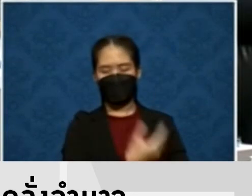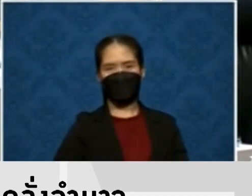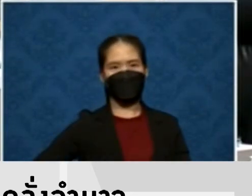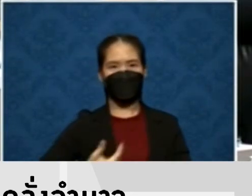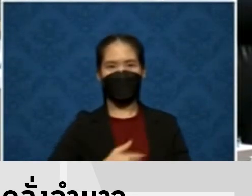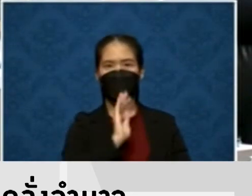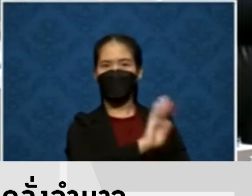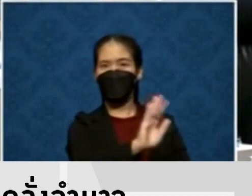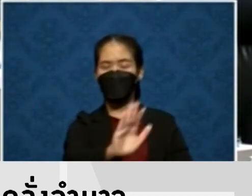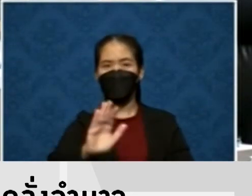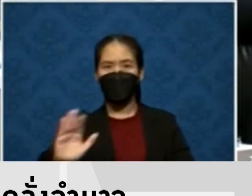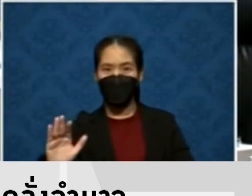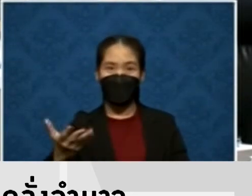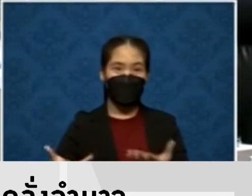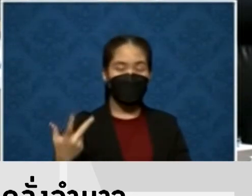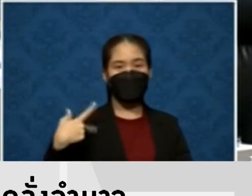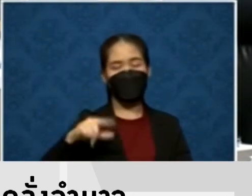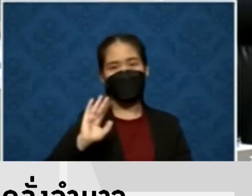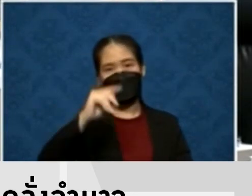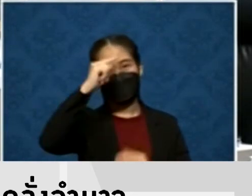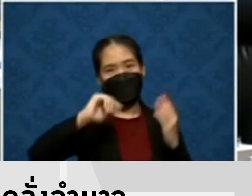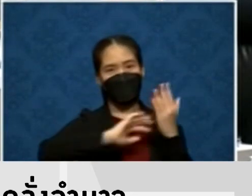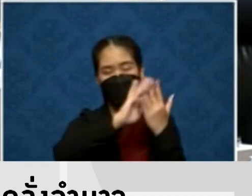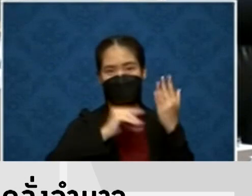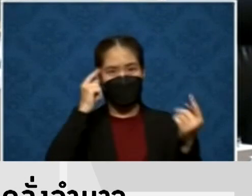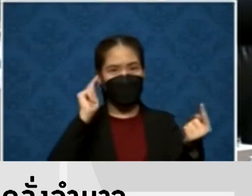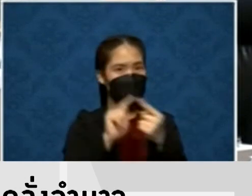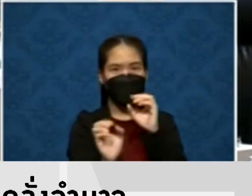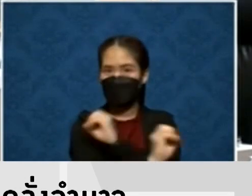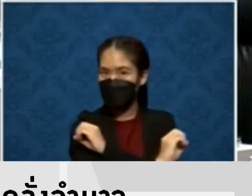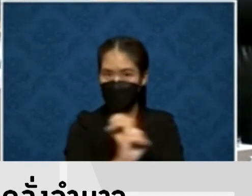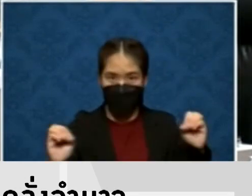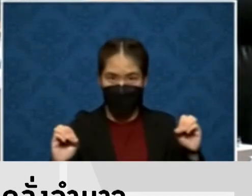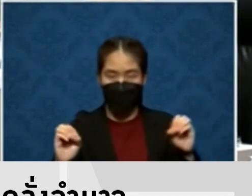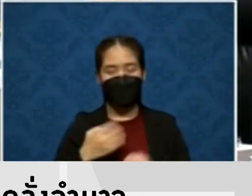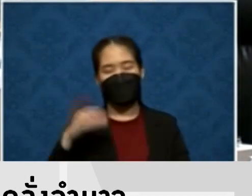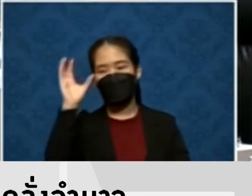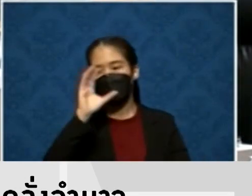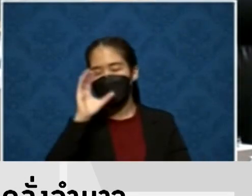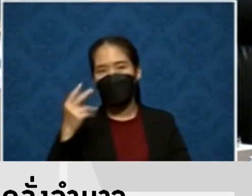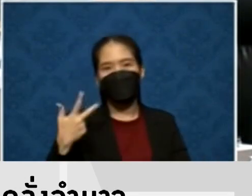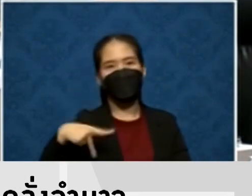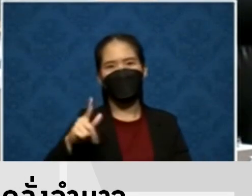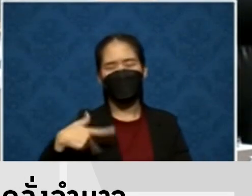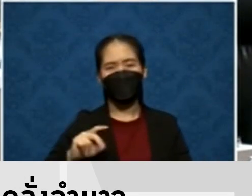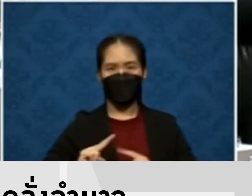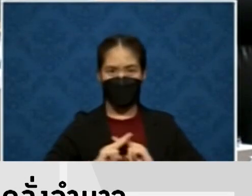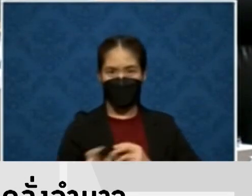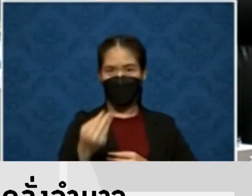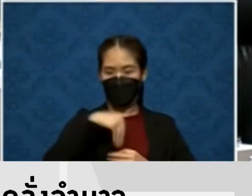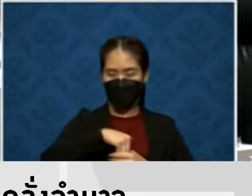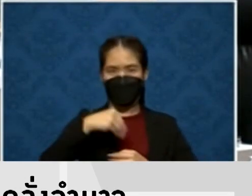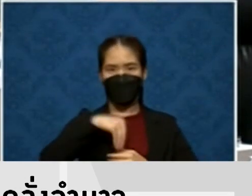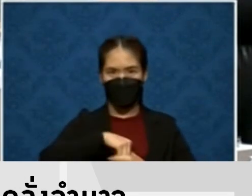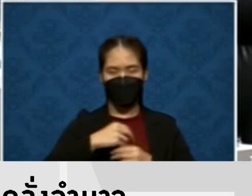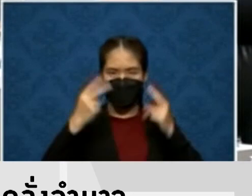พของประชาชนและประโยชน์ของประเทศชาติการแสวงหาประโยชน์บนความเดือดร้อนของประชาชนโดยที่พลเอ